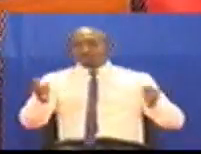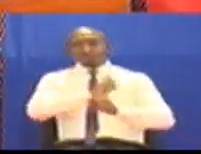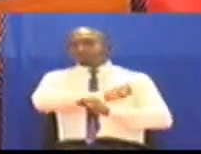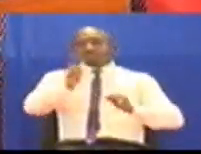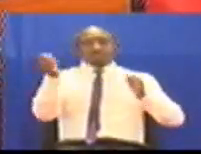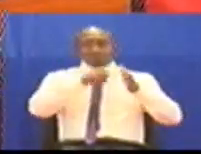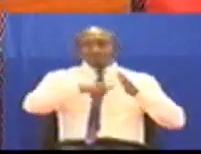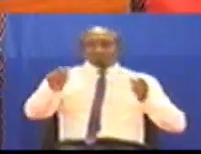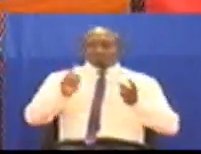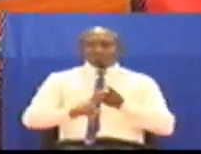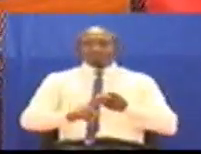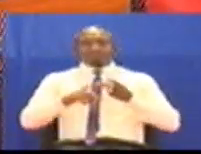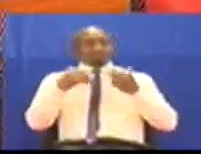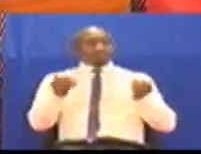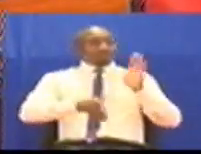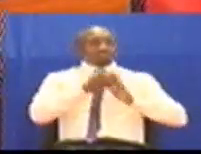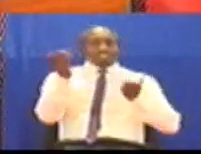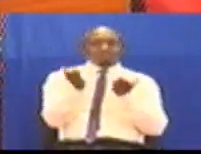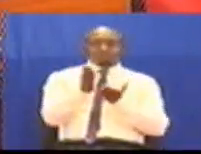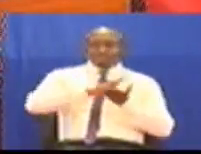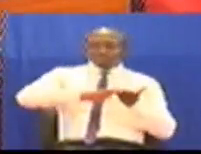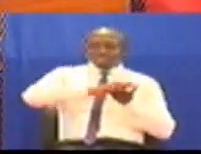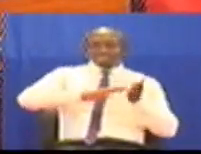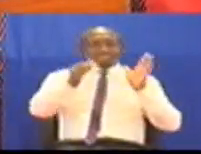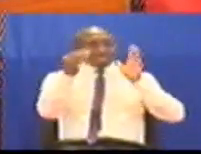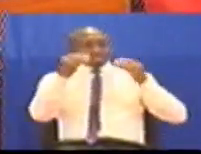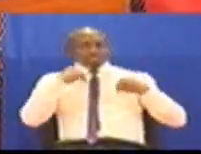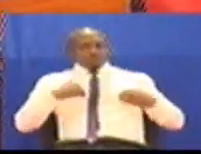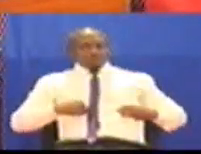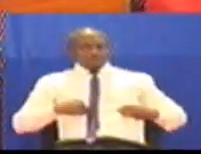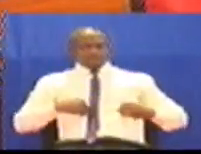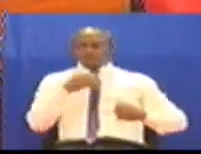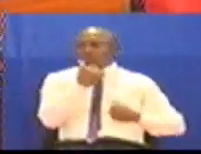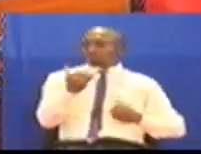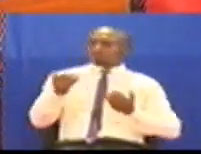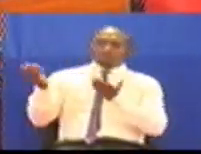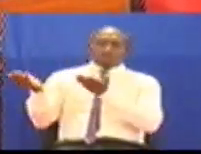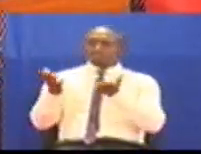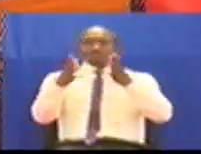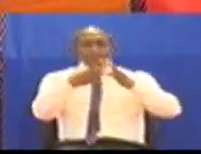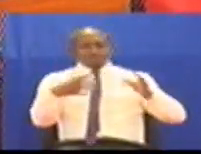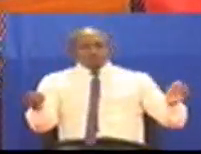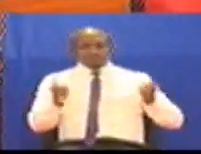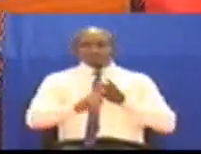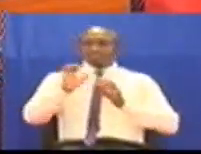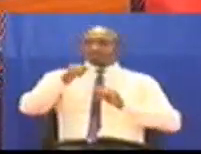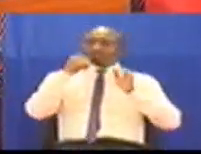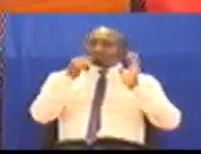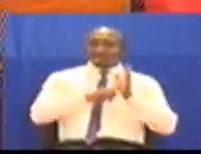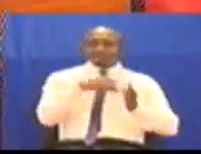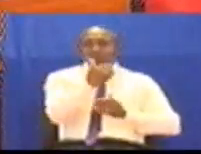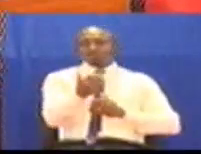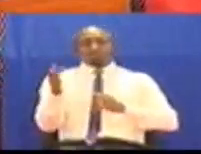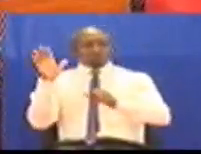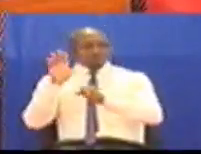malipo kuanzia shule ya msingi na sekondari. Watoto wanasoma bure, na ndio maana watoto